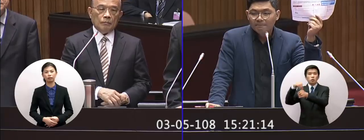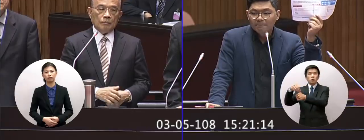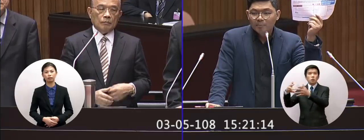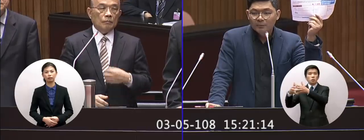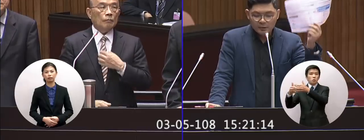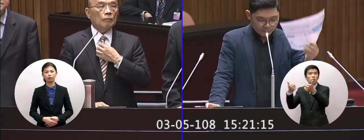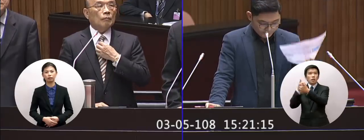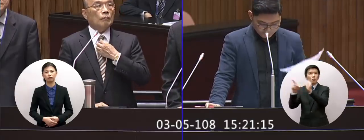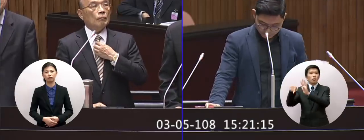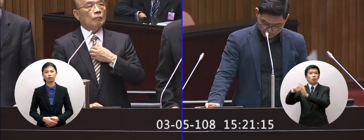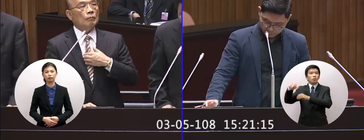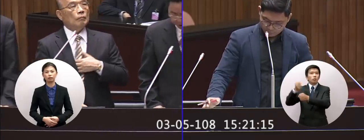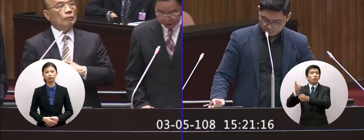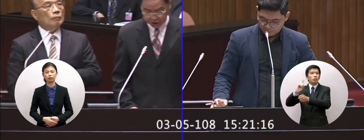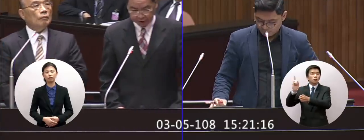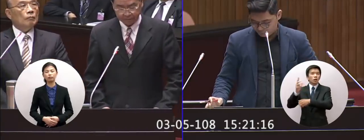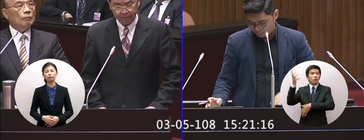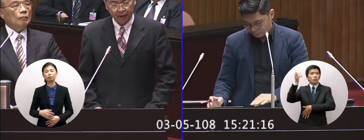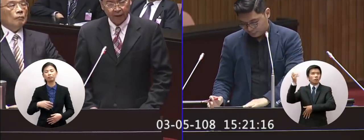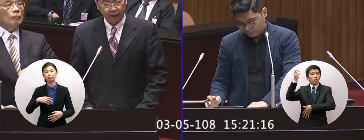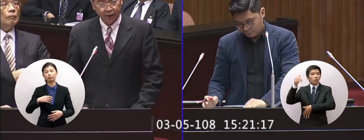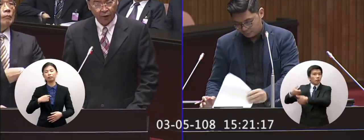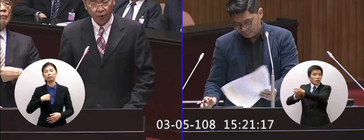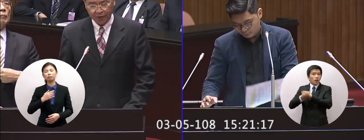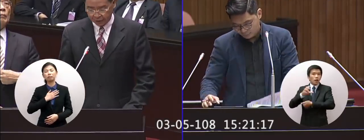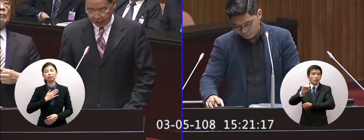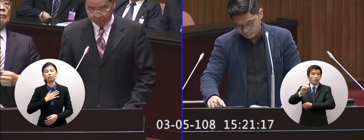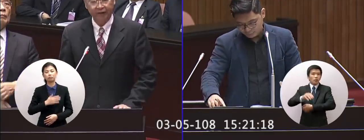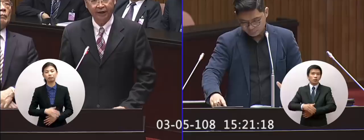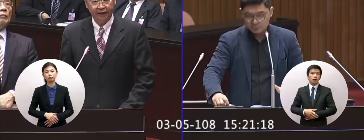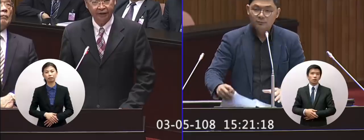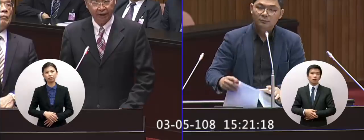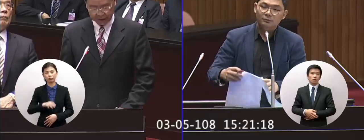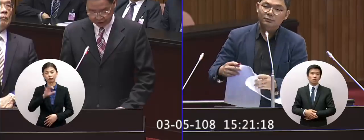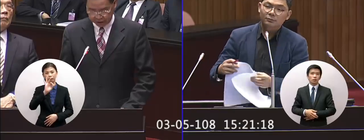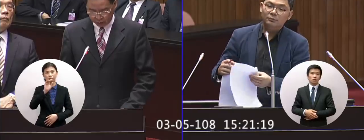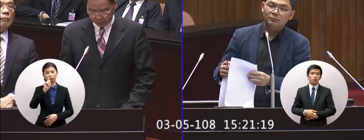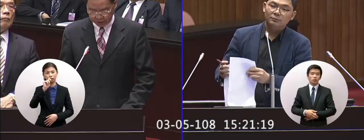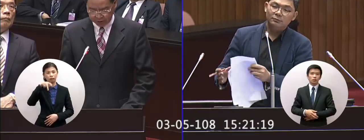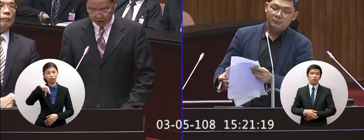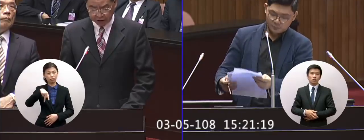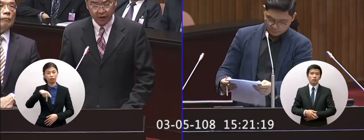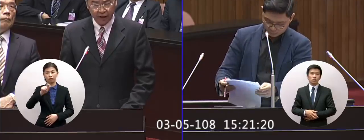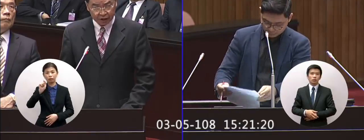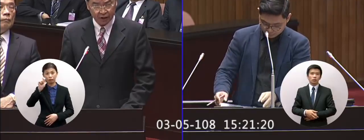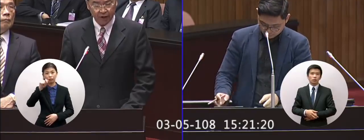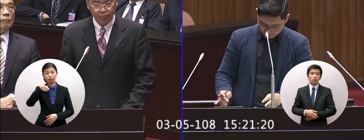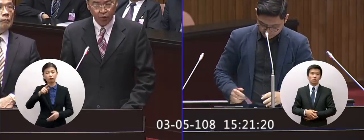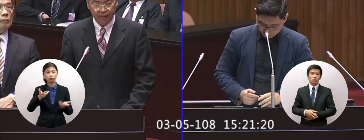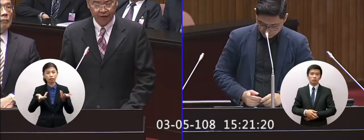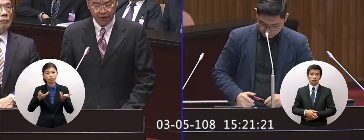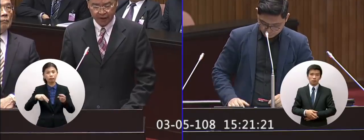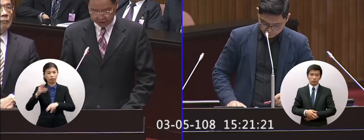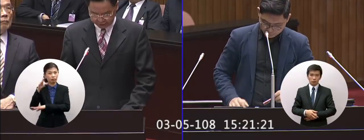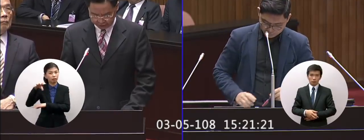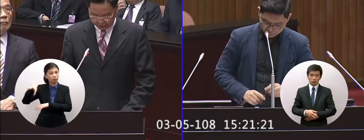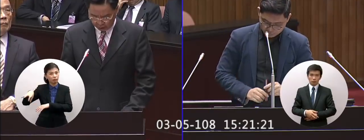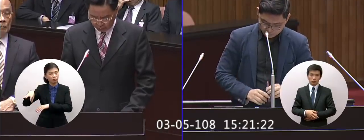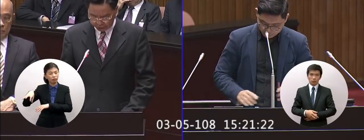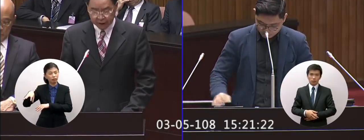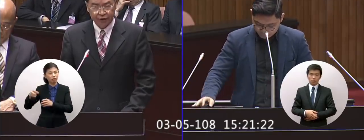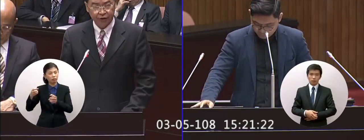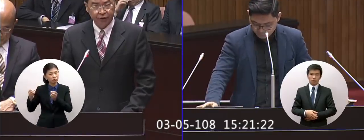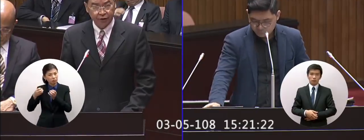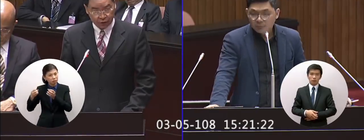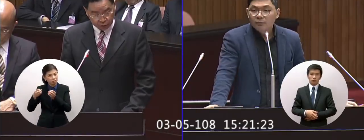事吗？ 我知道这件事情。有关于 FTA 这件事情，我们跟行政部门之间的这个